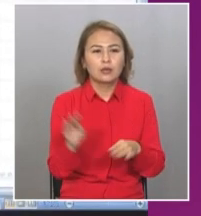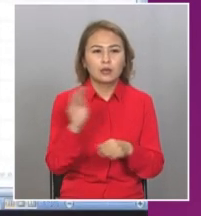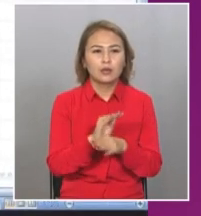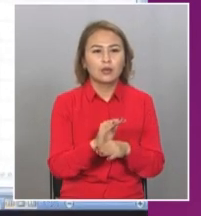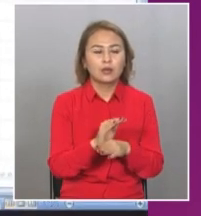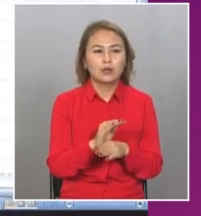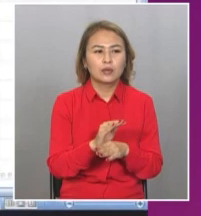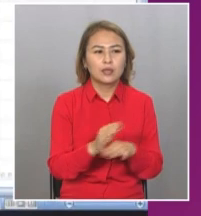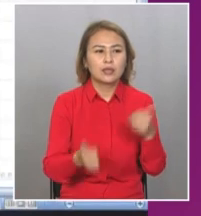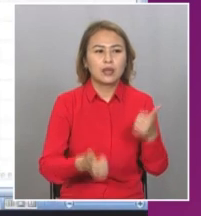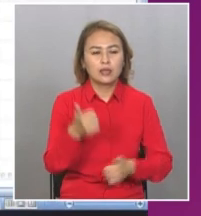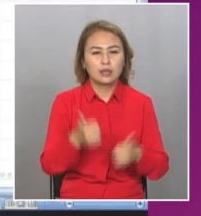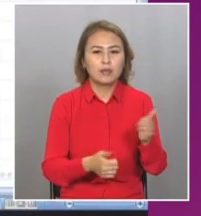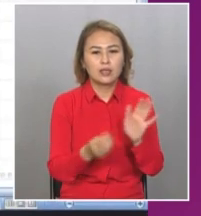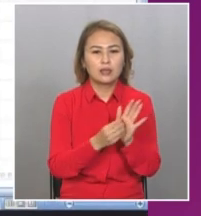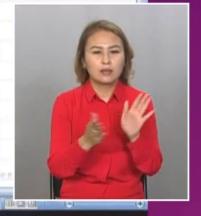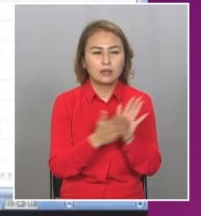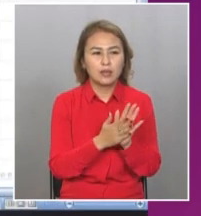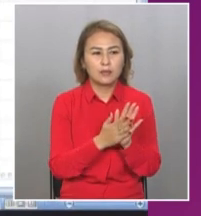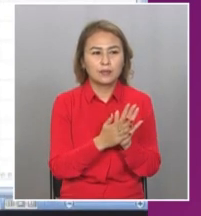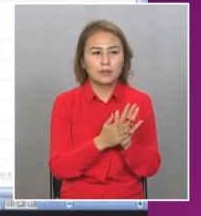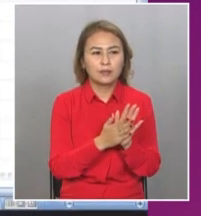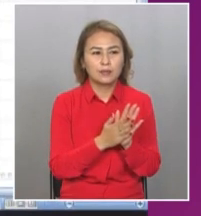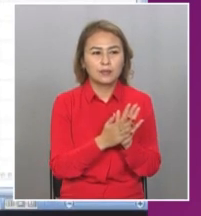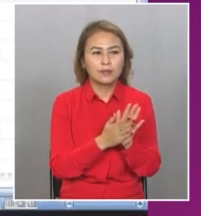ол салыстырмалы сілтеме.